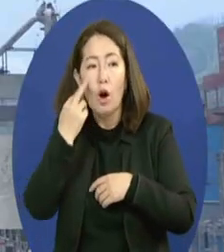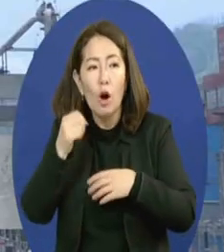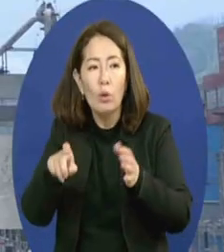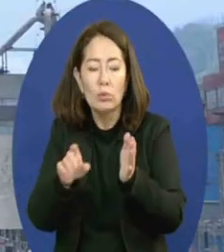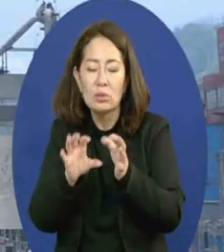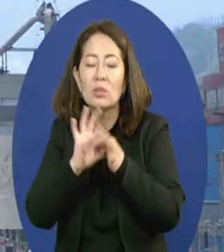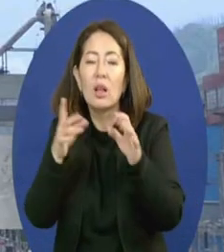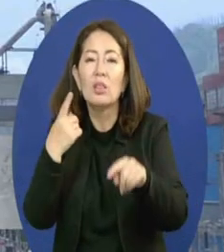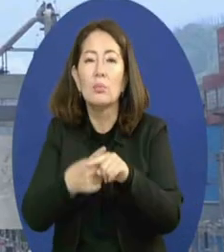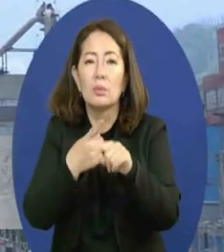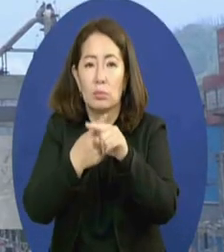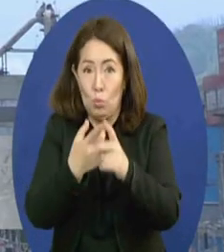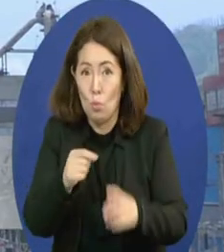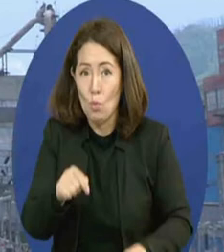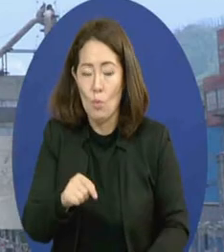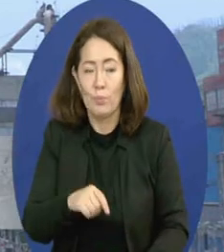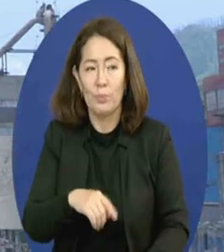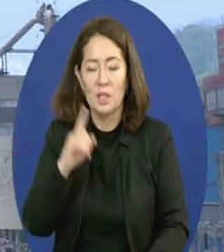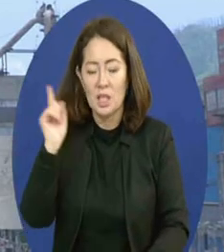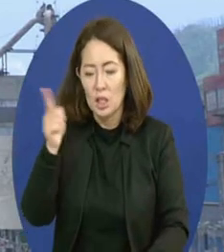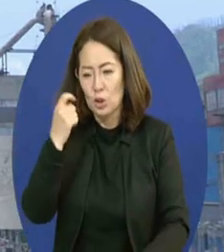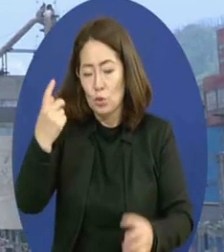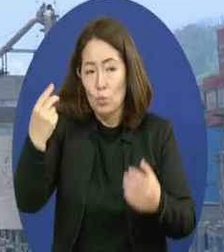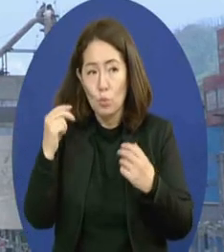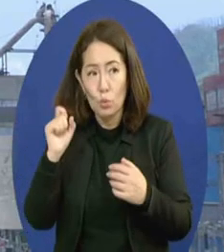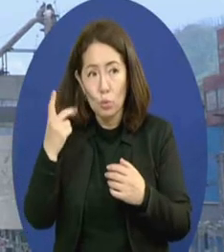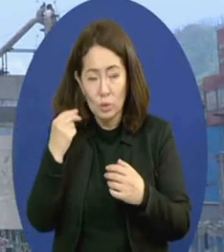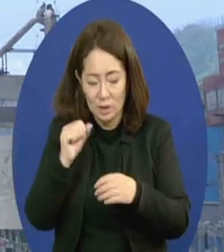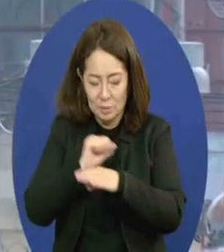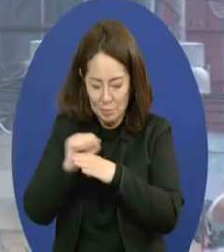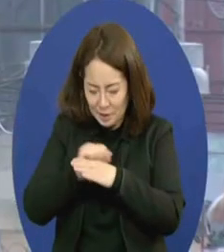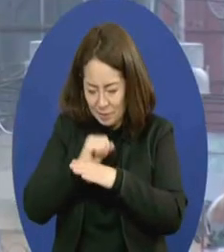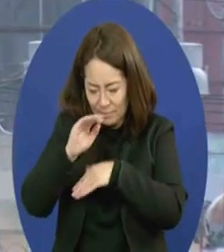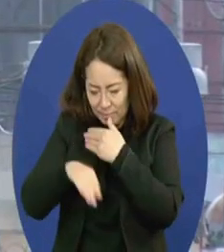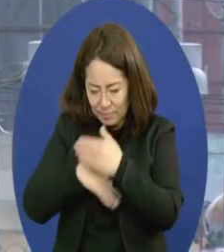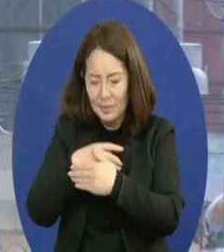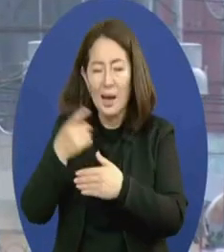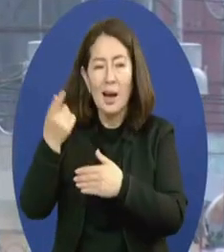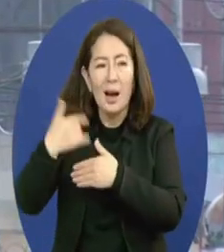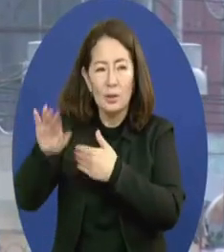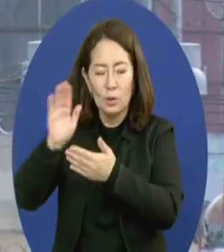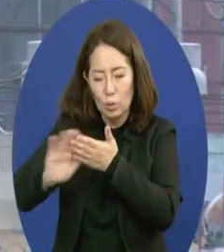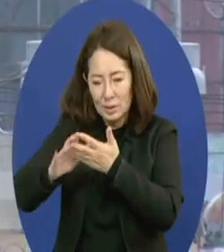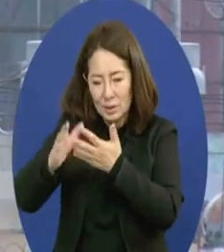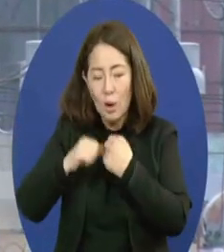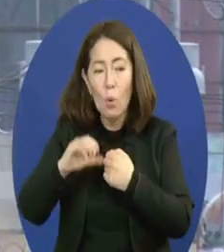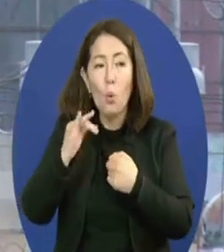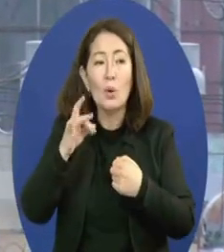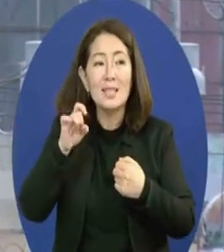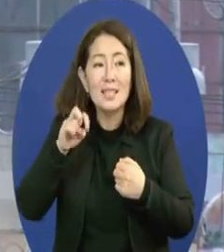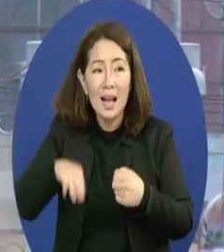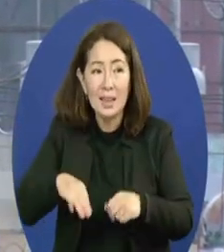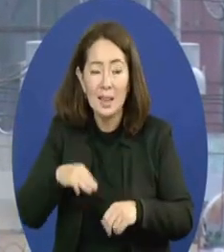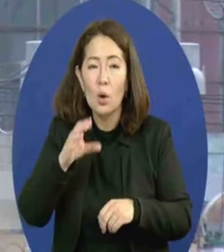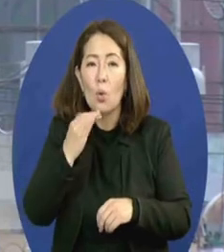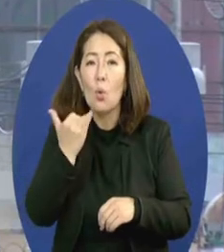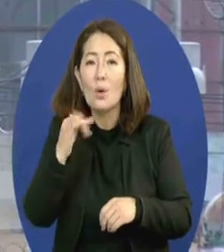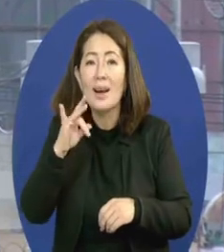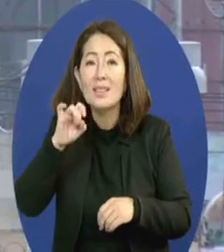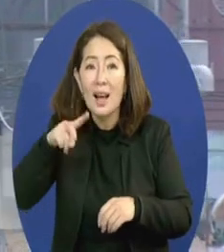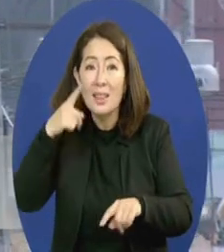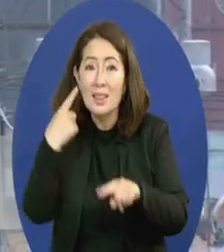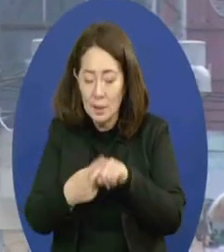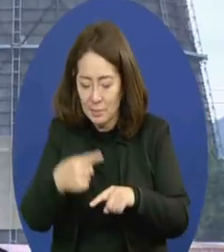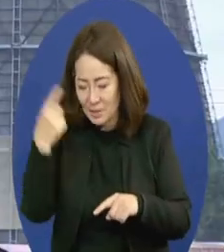байгаа. Эрчим хүчний салбарын өвлийн бэлтгэлийн хүрээнд импортоор авах эрчим хүчний урсгалыг нэмэгдүүлэхээр болж байна. Оргил цагуудад Монгол улсын